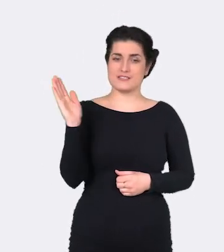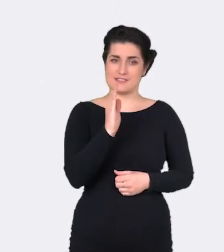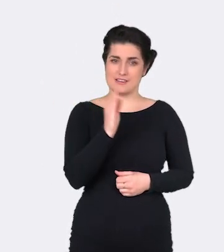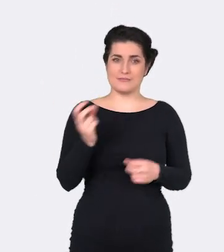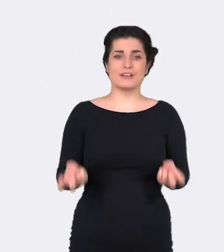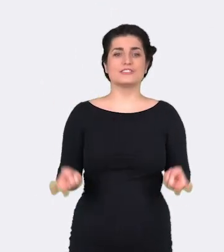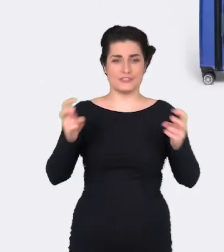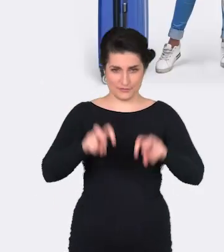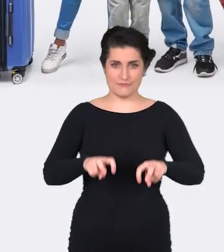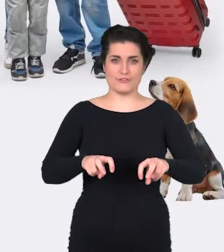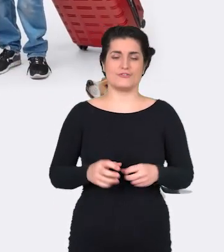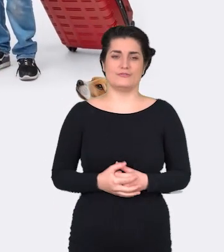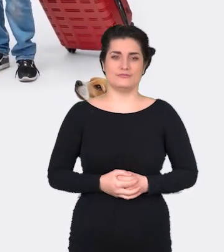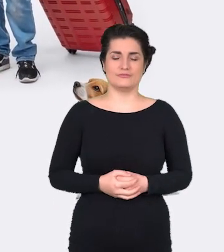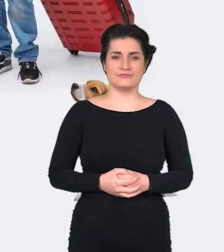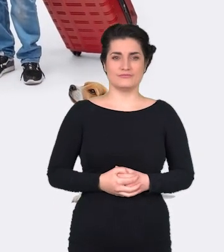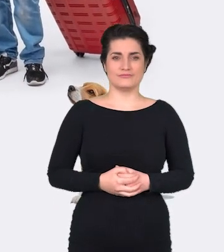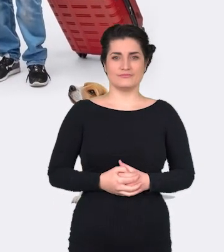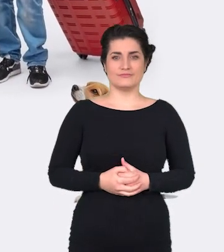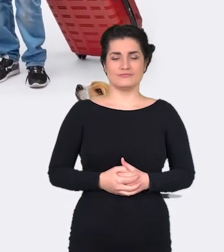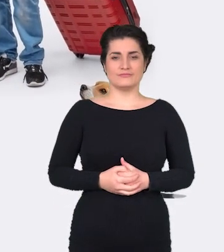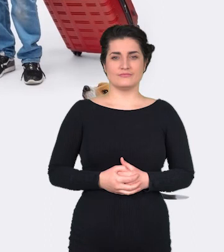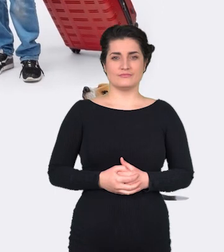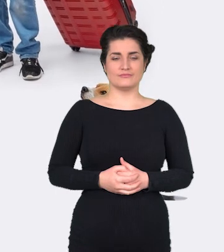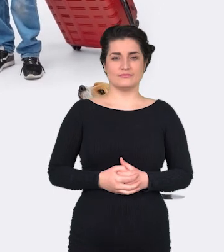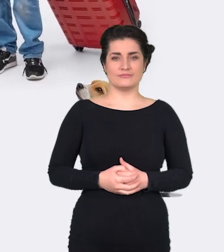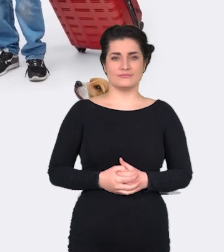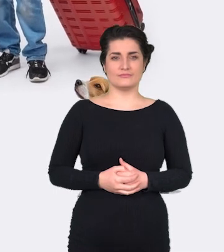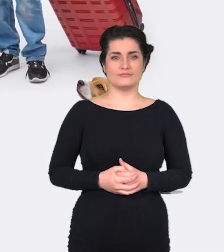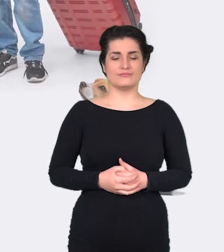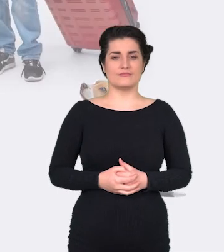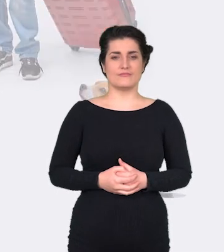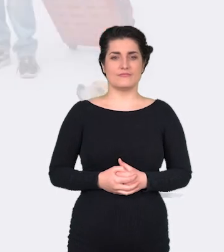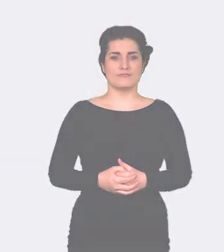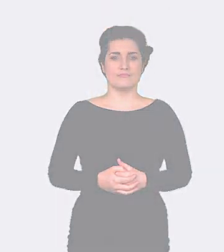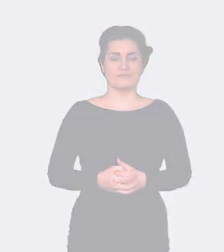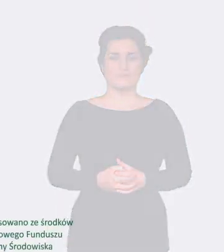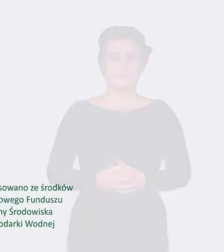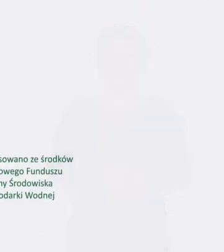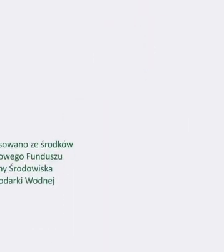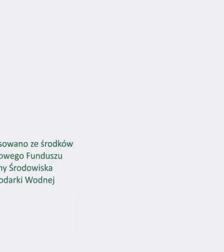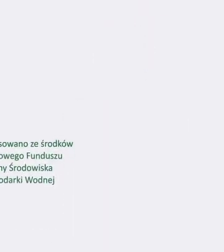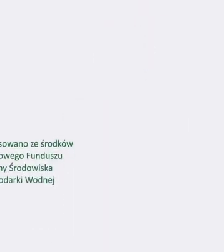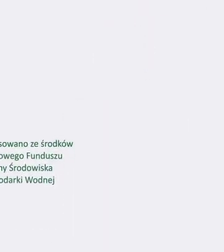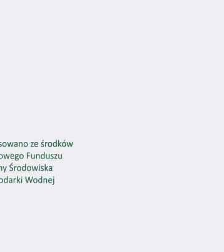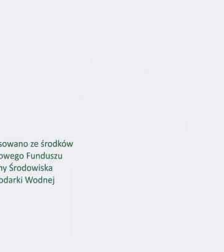i zdrowie oraz podnosić naszą jakość życia. Klimat tworzą ludzie.